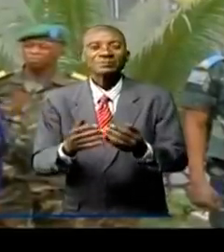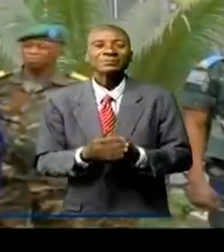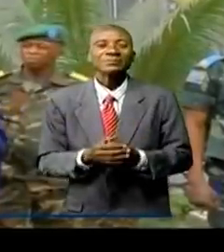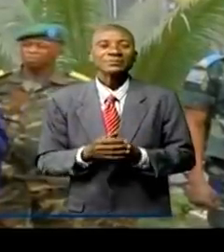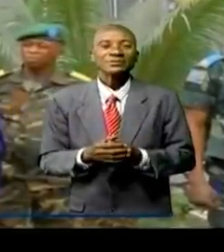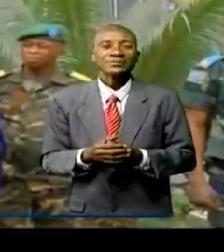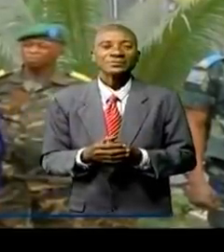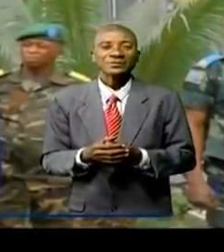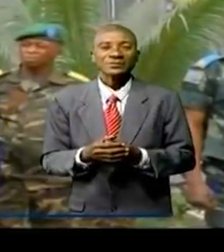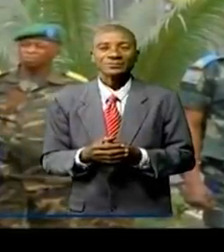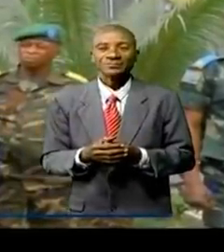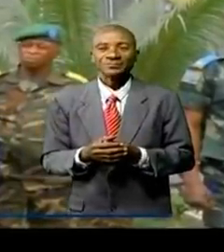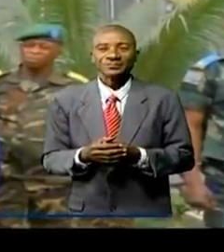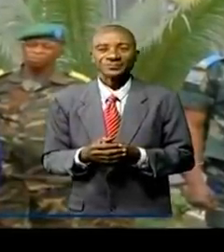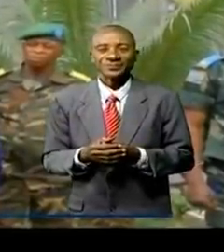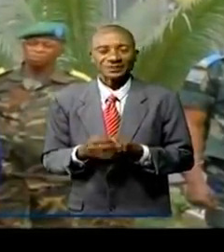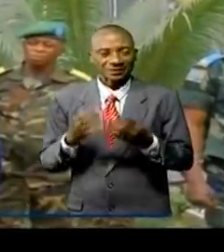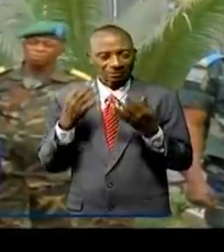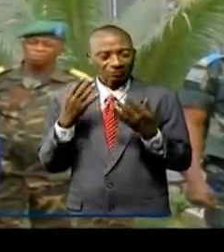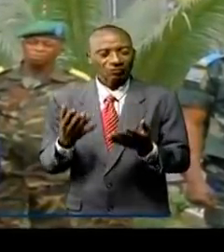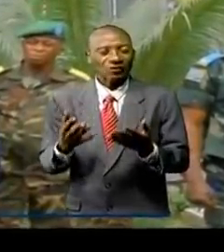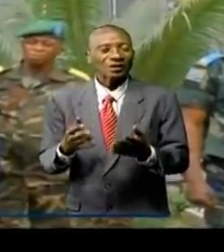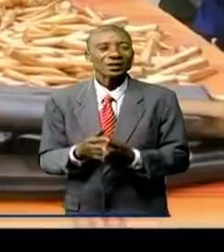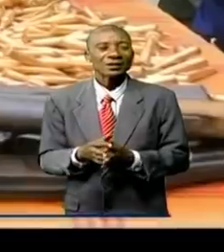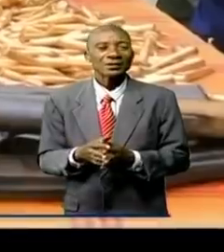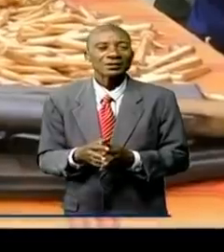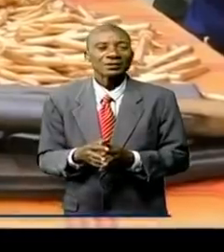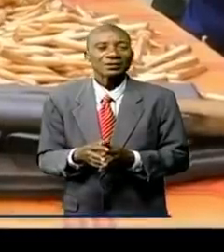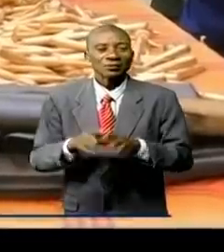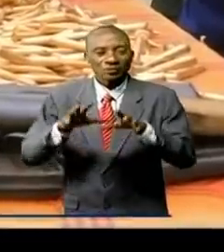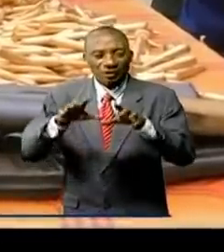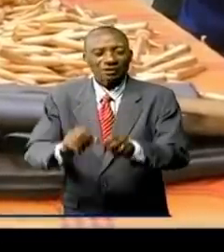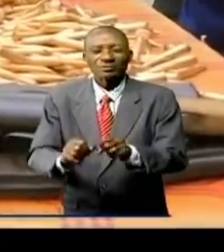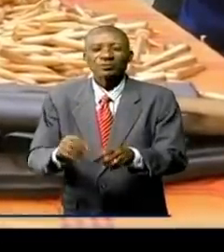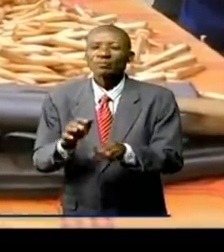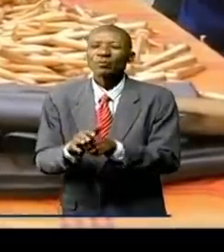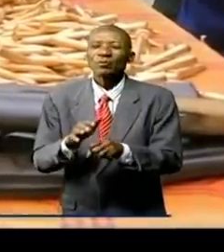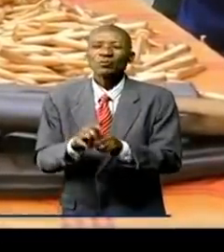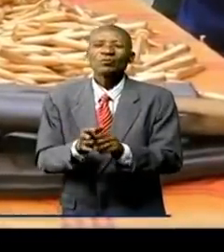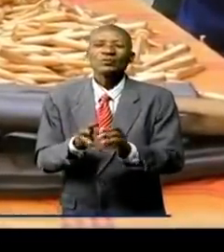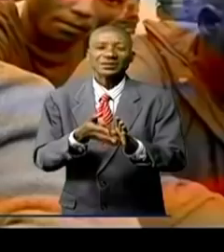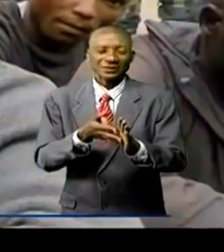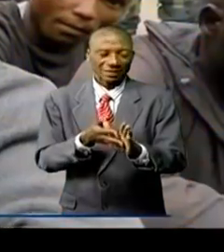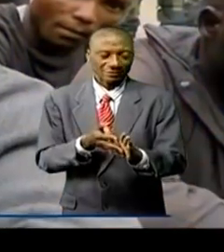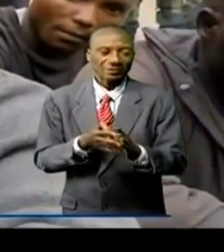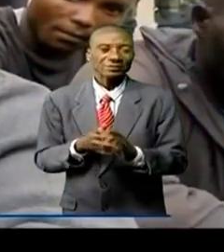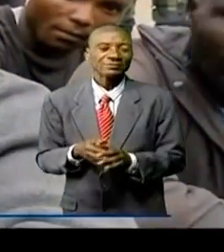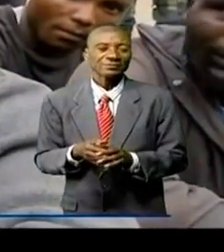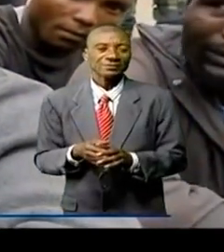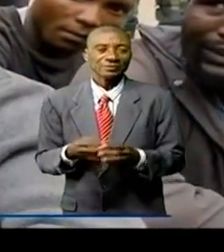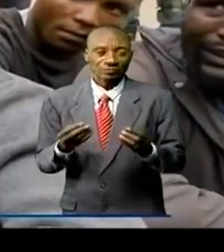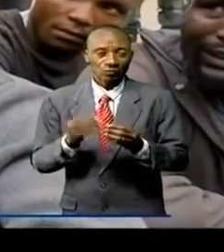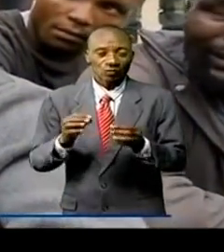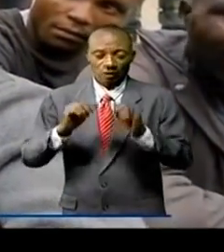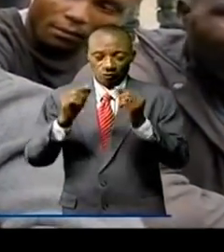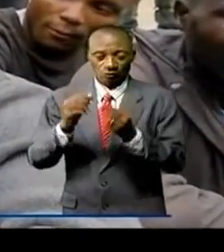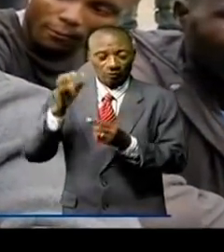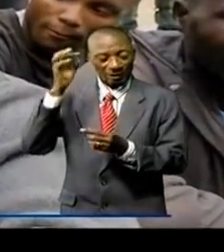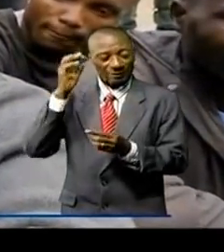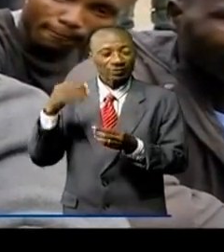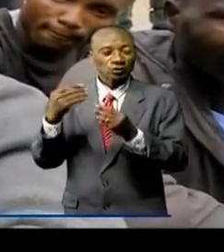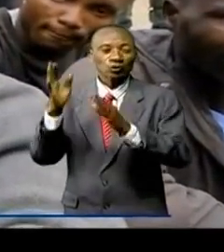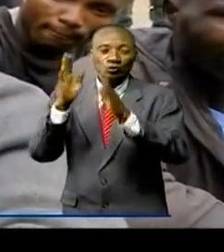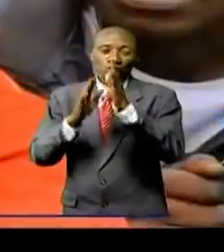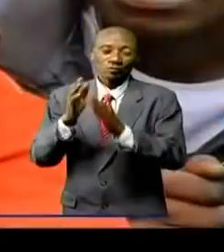sur le champ de bataille Silaxe-Chari. C'était lors d'une tentative d'attaque le dimanche au village Nyara. 13 de ces miliciens ont